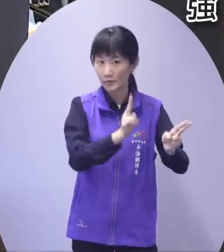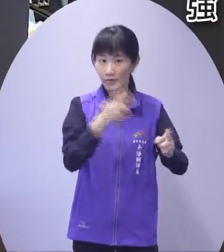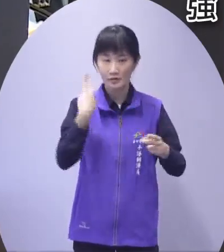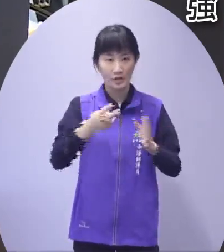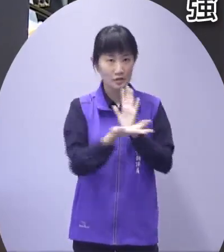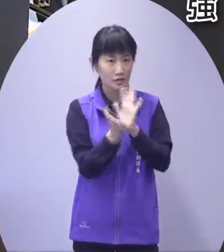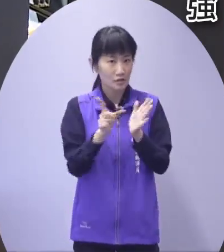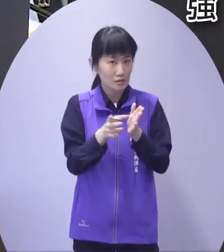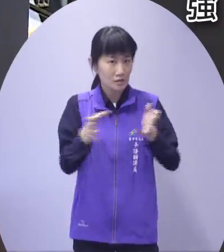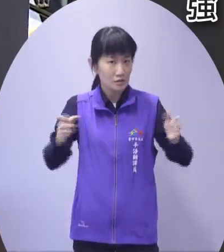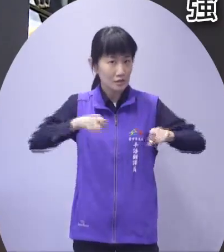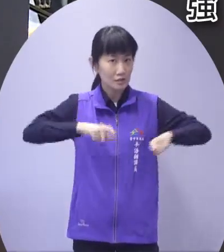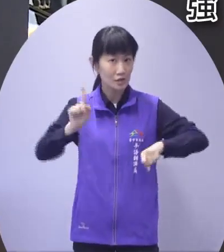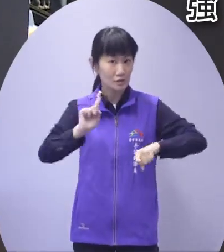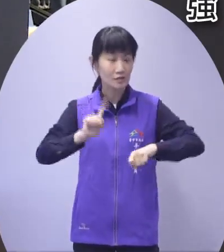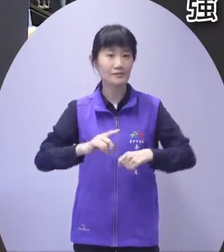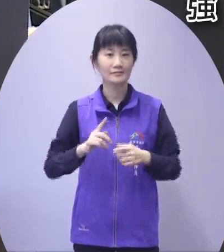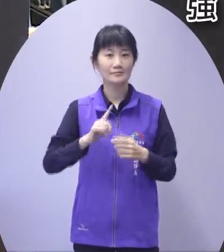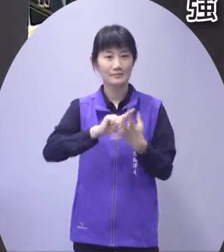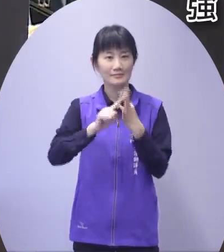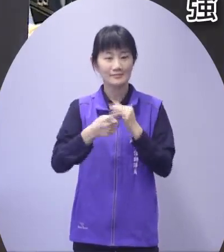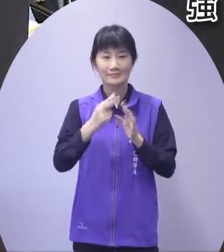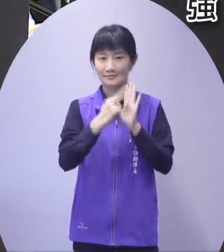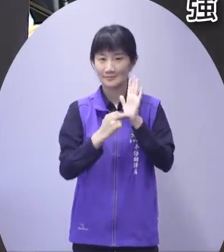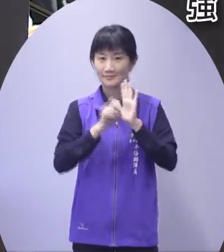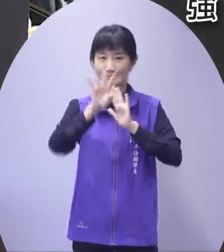还有执行协调的相关的进度。